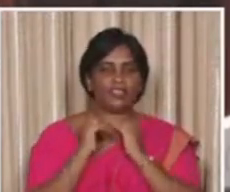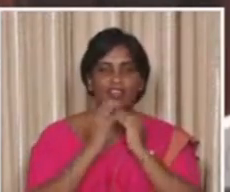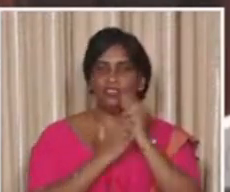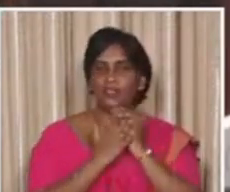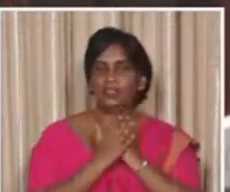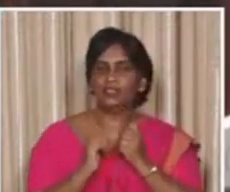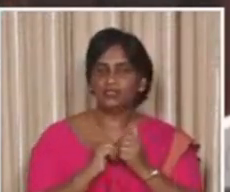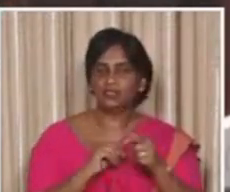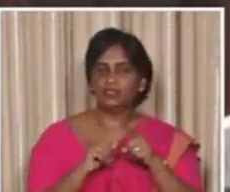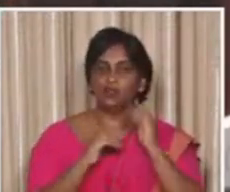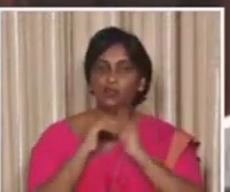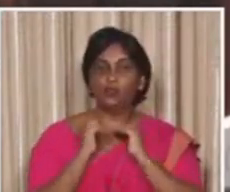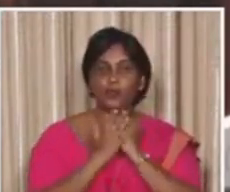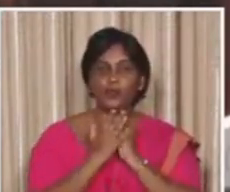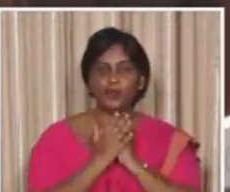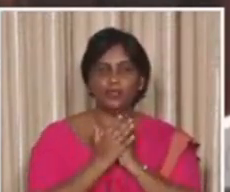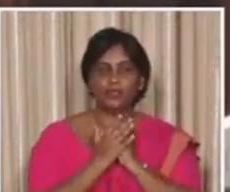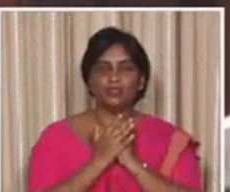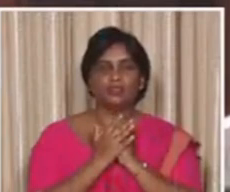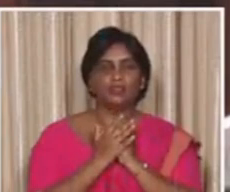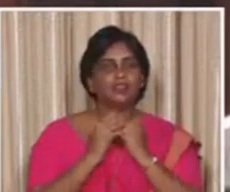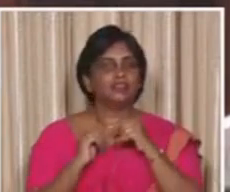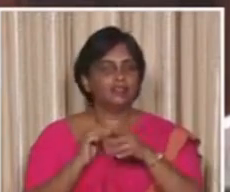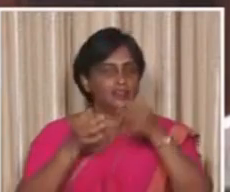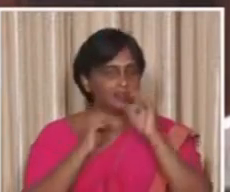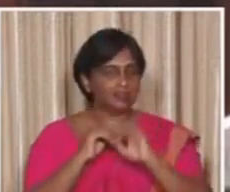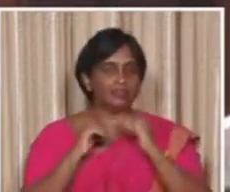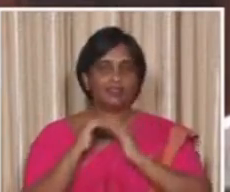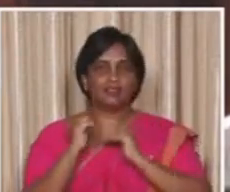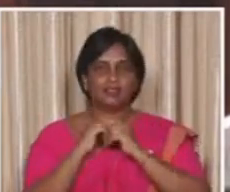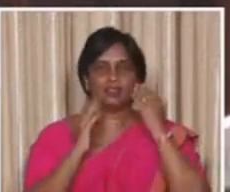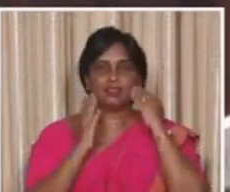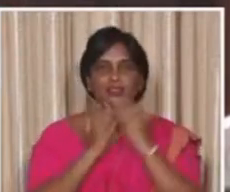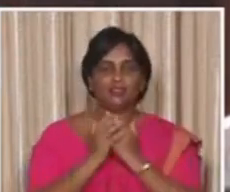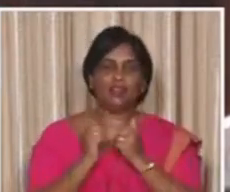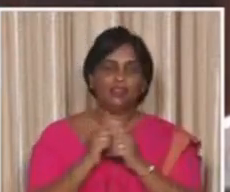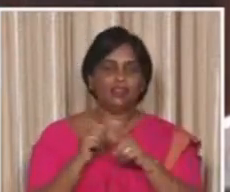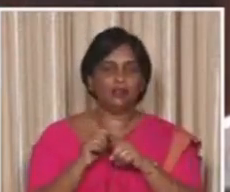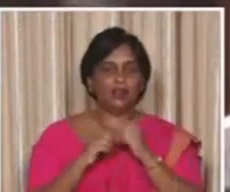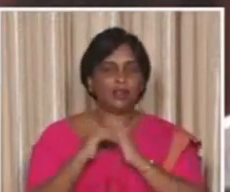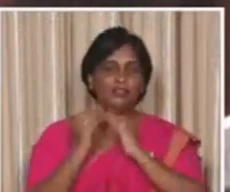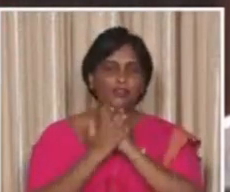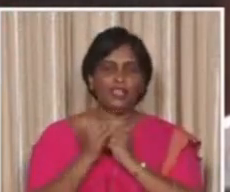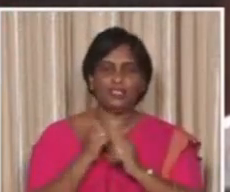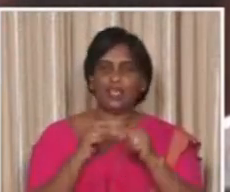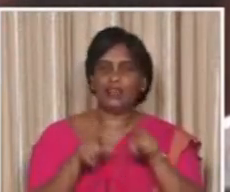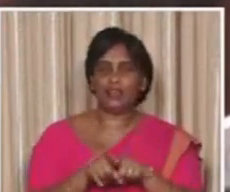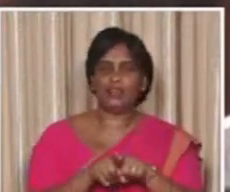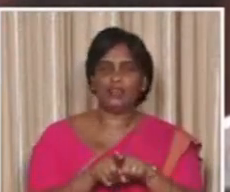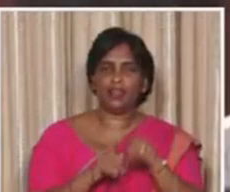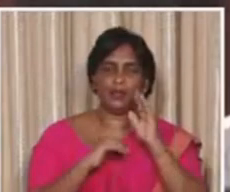காசை எடுத்து மீண்டும் கிள்ளி எறிகிறார்கள். இந்த கிள்ளி எறிகிற விடயங்களை வைத்து மக்களுக்கு நாங்க மக்களே இதற்காகத்தான் நாங்கள்